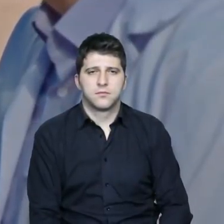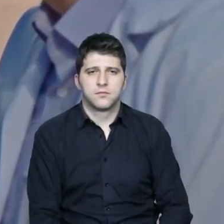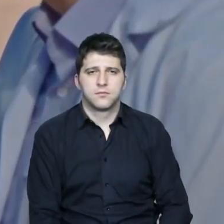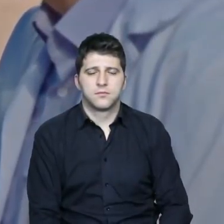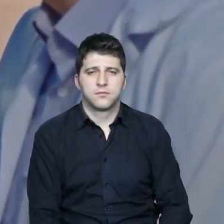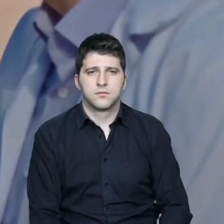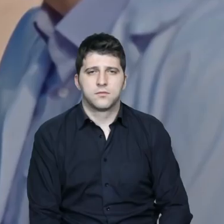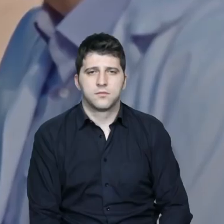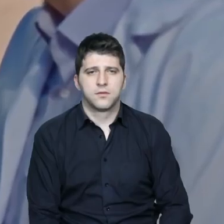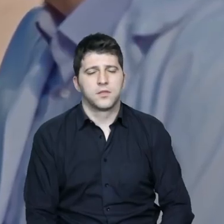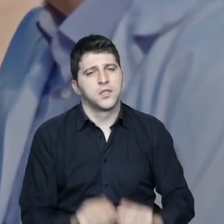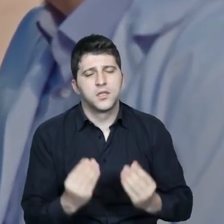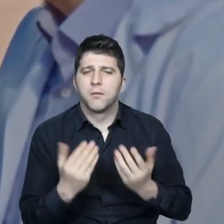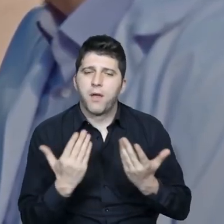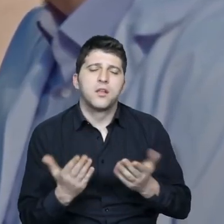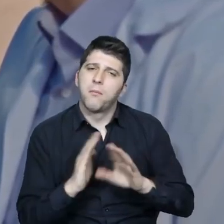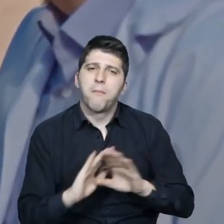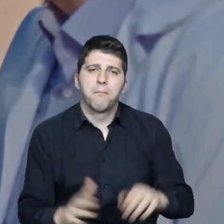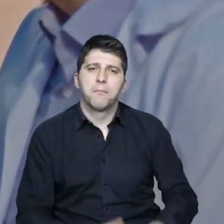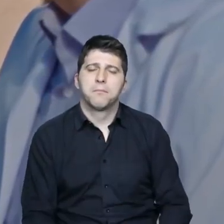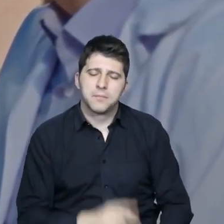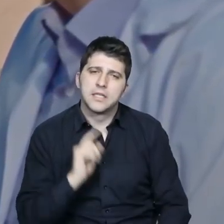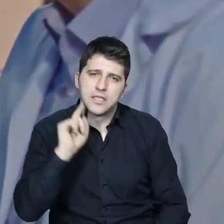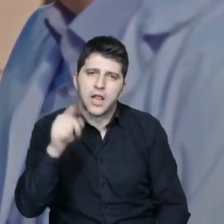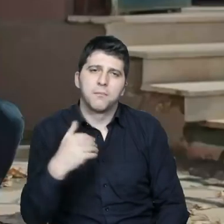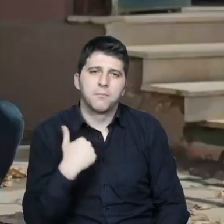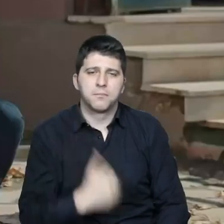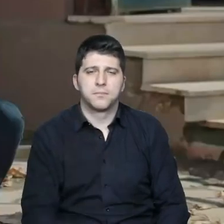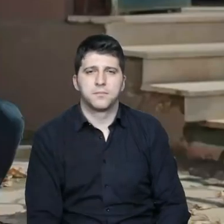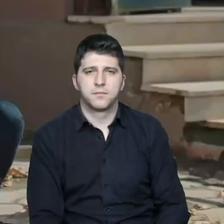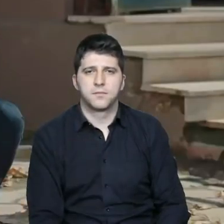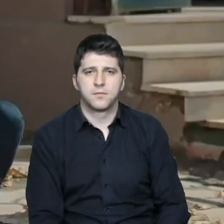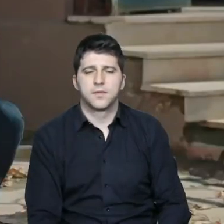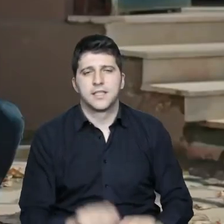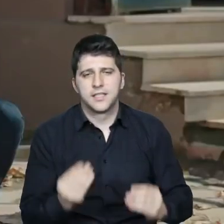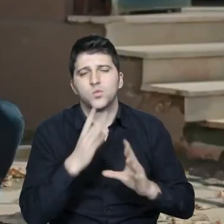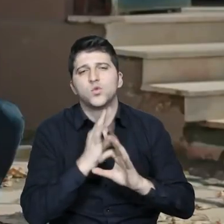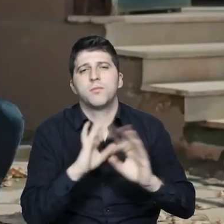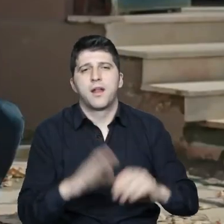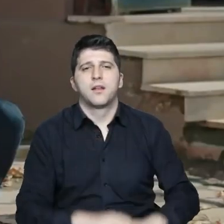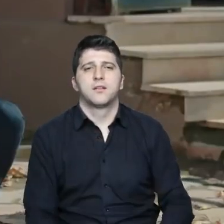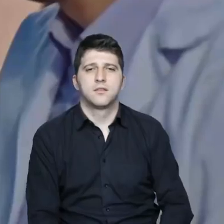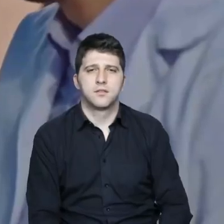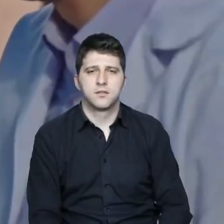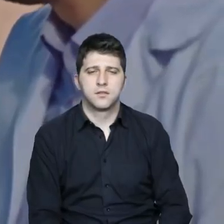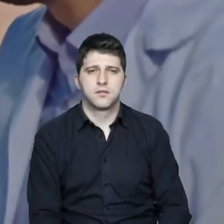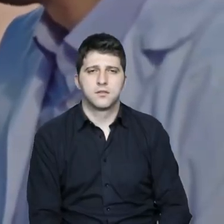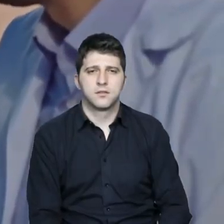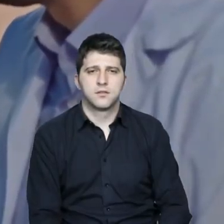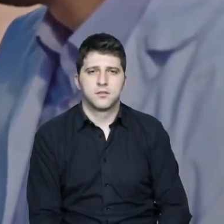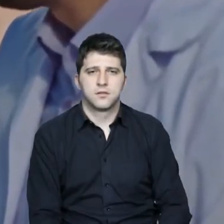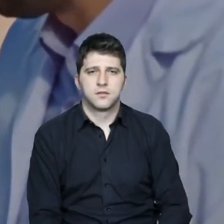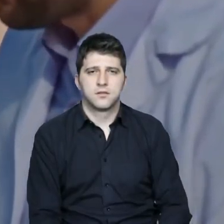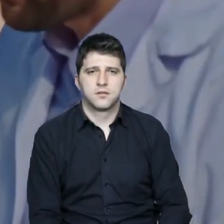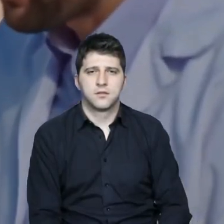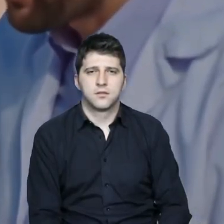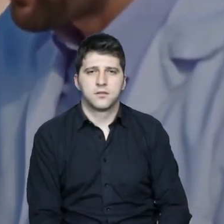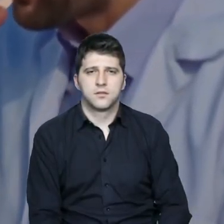Ya iyi, peki tamam. Gelirim o zaman. İyi, süper o zaman. Burcu düşünceli halde çayını